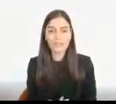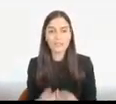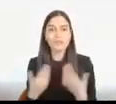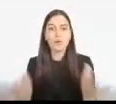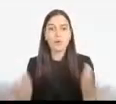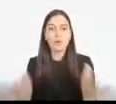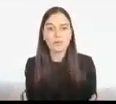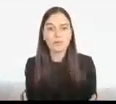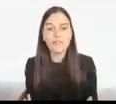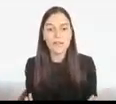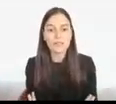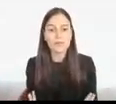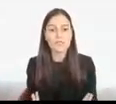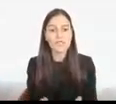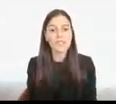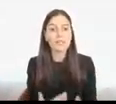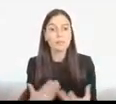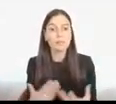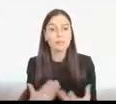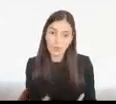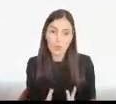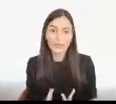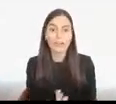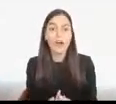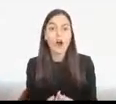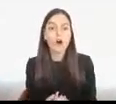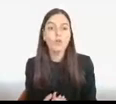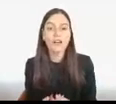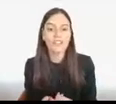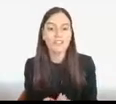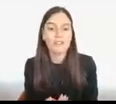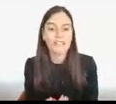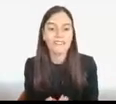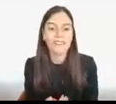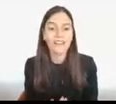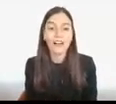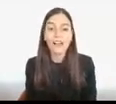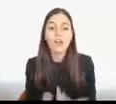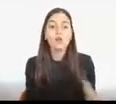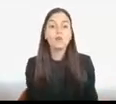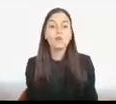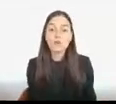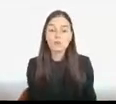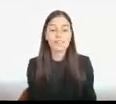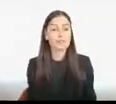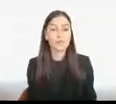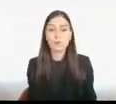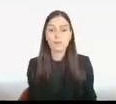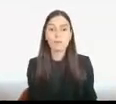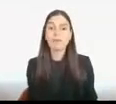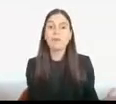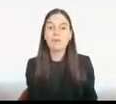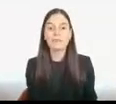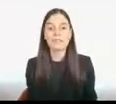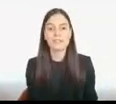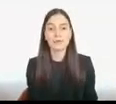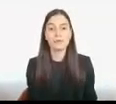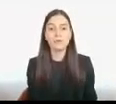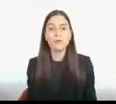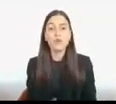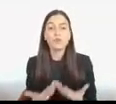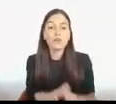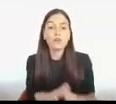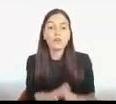Tout à fait. C'est une combinaison qui marche aussi et qui peut être encouragée dans certains cas. Le besoin, c'est toujours le même, hein, compléter